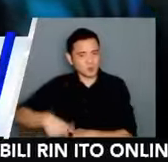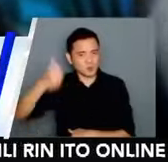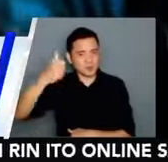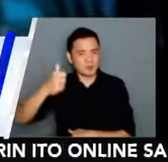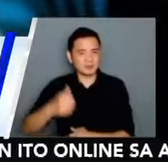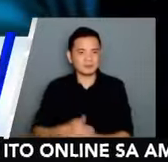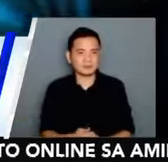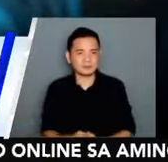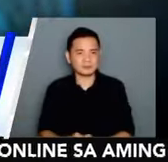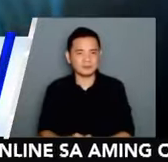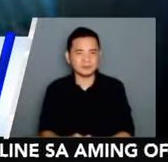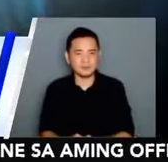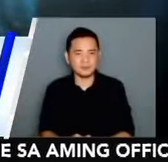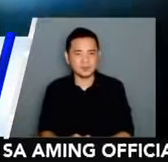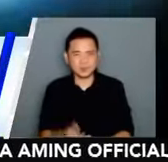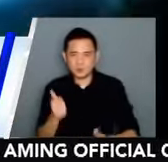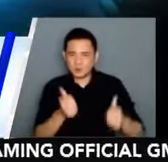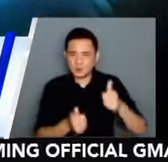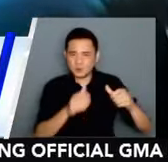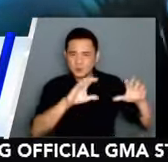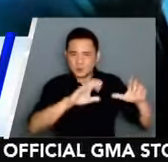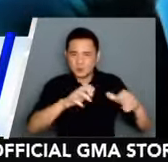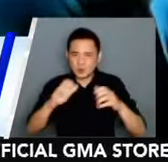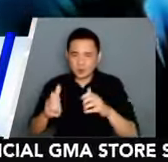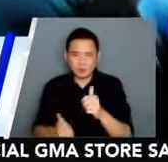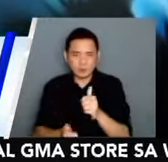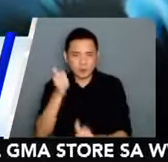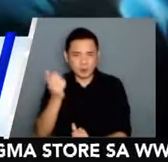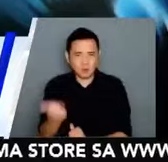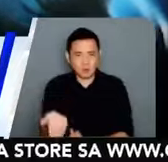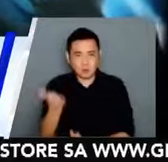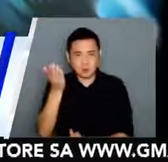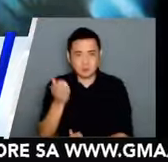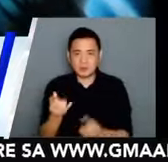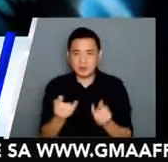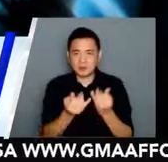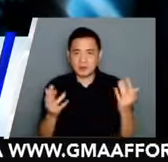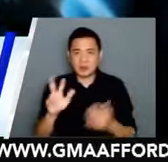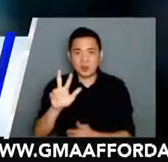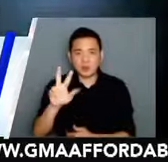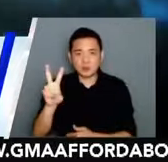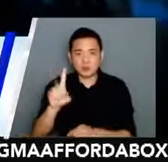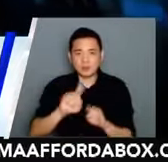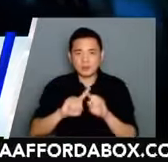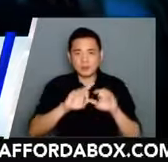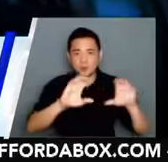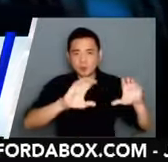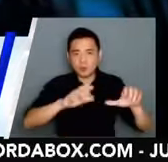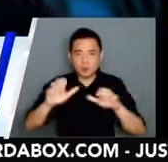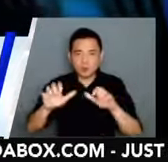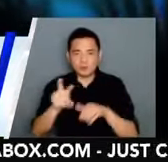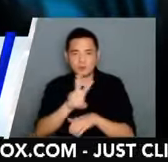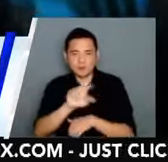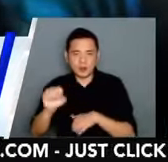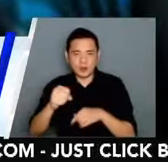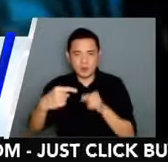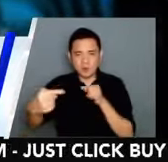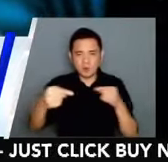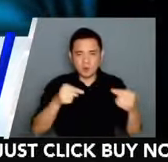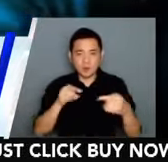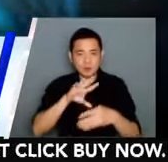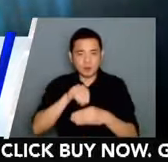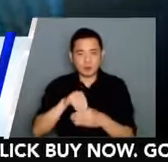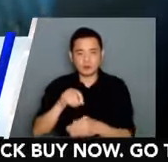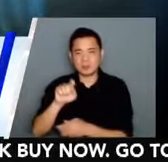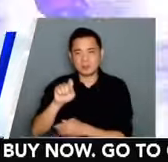P-Pop Kings. Wagi ang 18 sa 32 fan armies na nagtapatan. Kabilang ang Swiftie si Taylor Swift sa semifinal